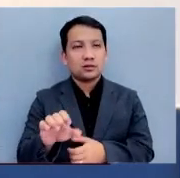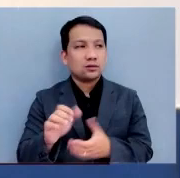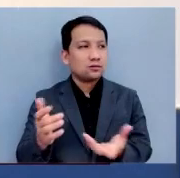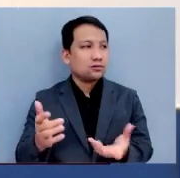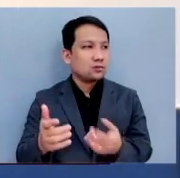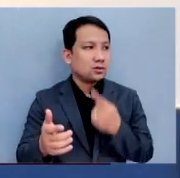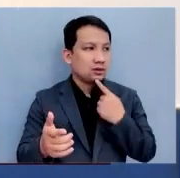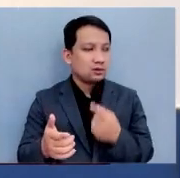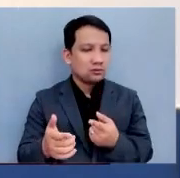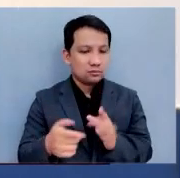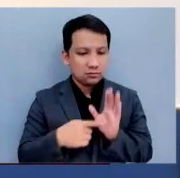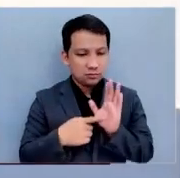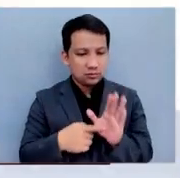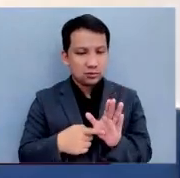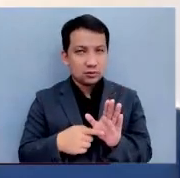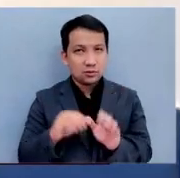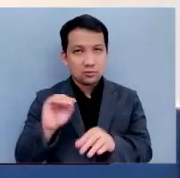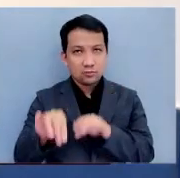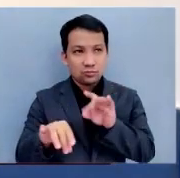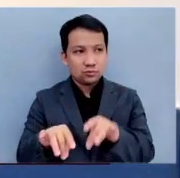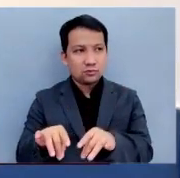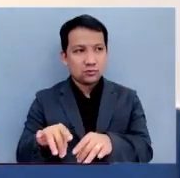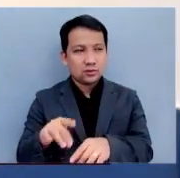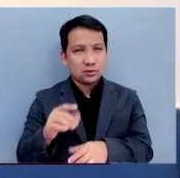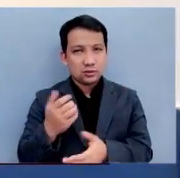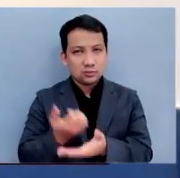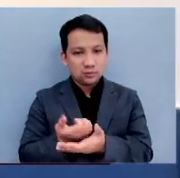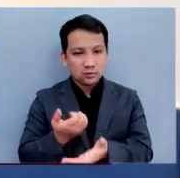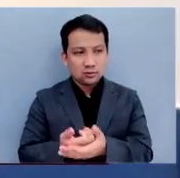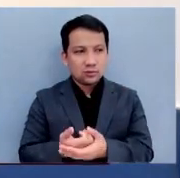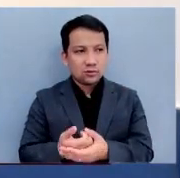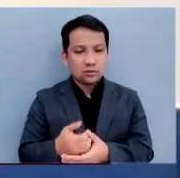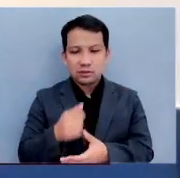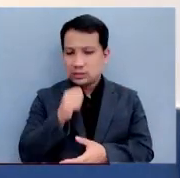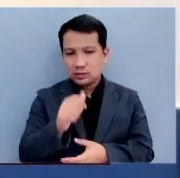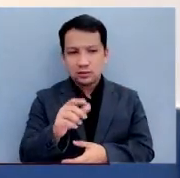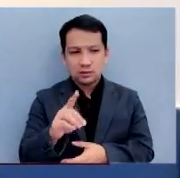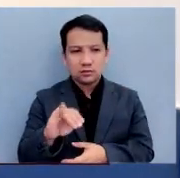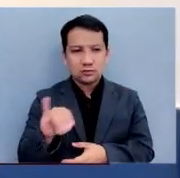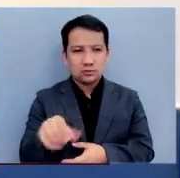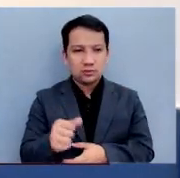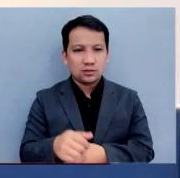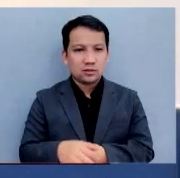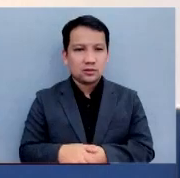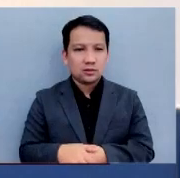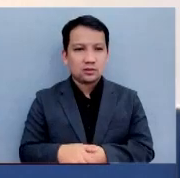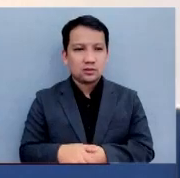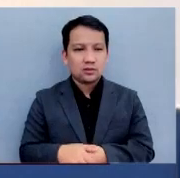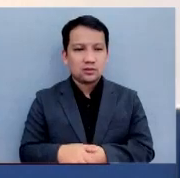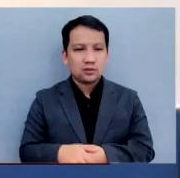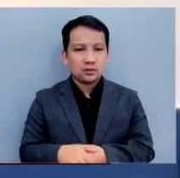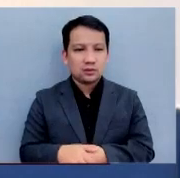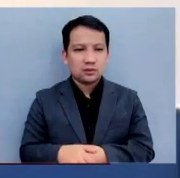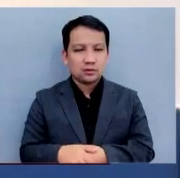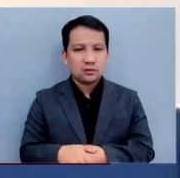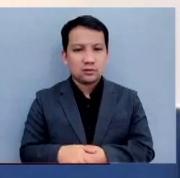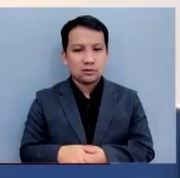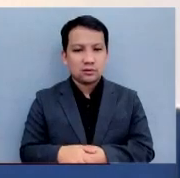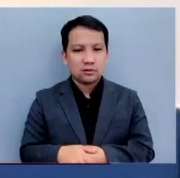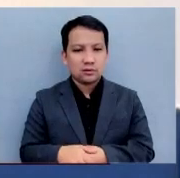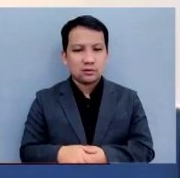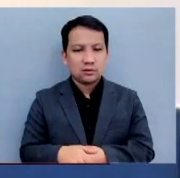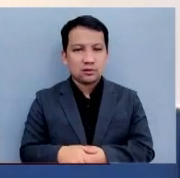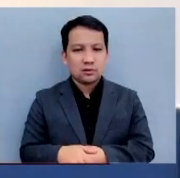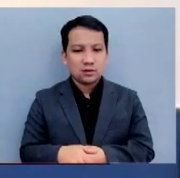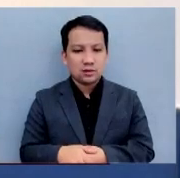kaso, ilalagay na ebidensya. Hindi pwede sa DOJ, hindi kami papayag dyan. Kaya ngayon, nagkakaproblema sila. Umaasa si